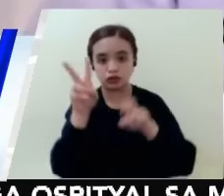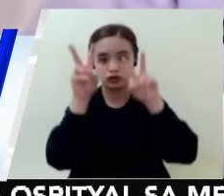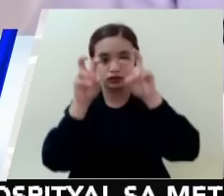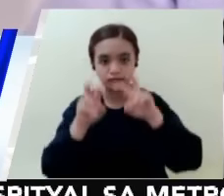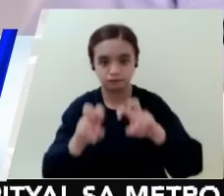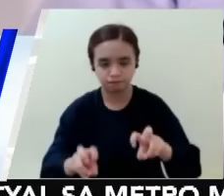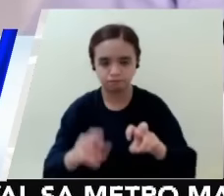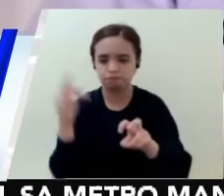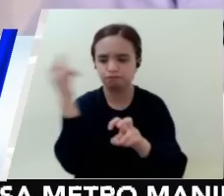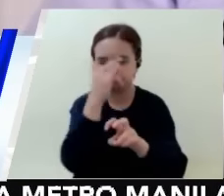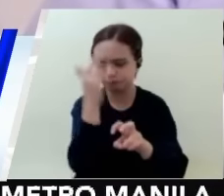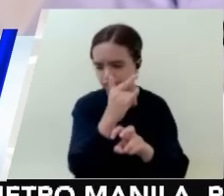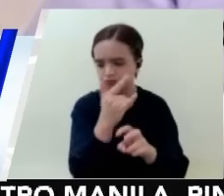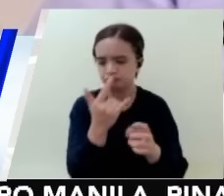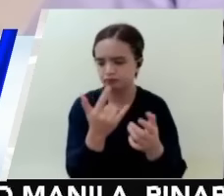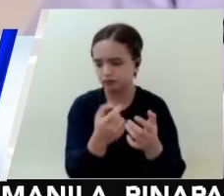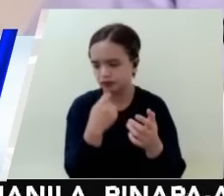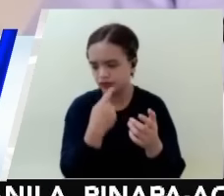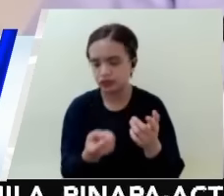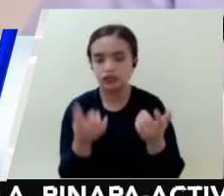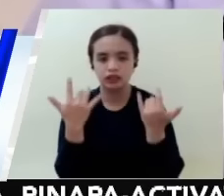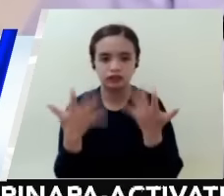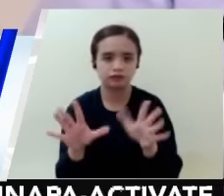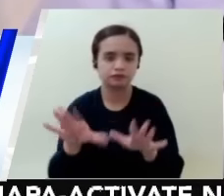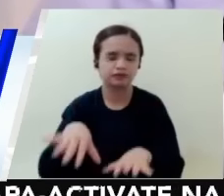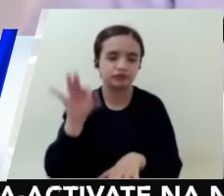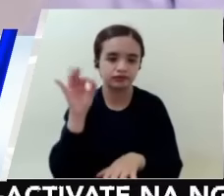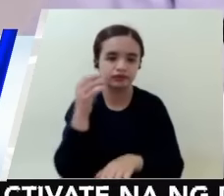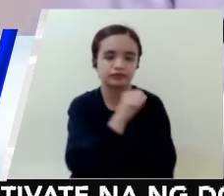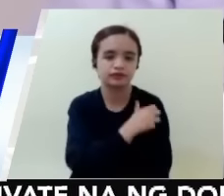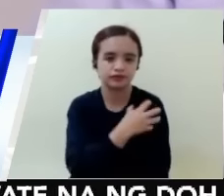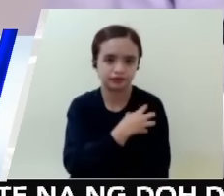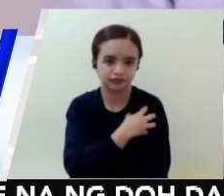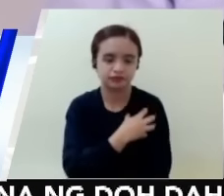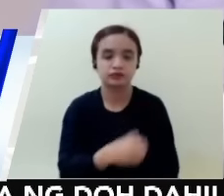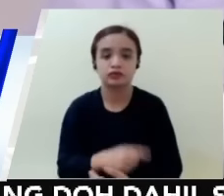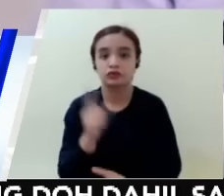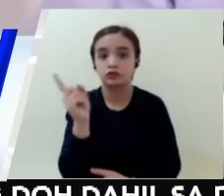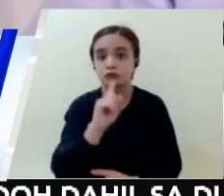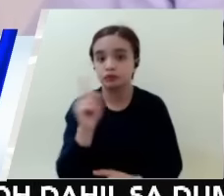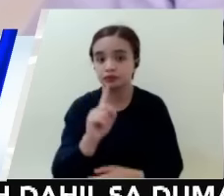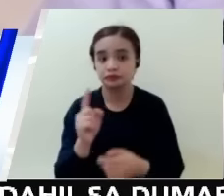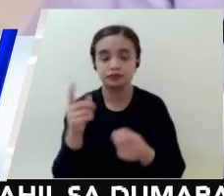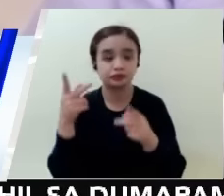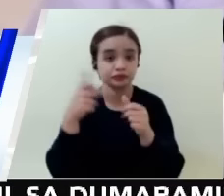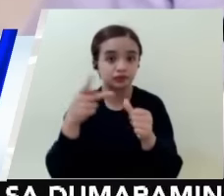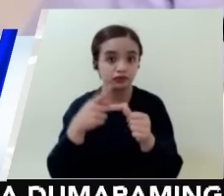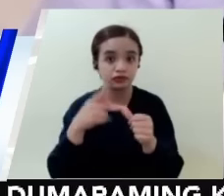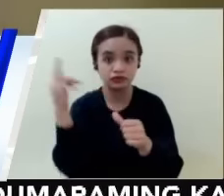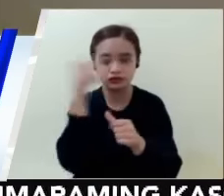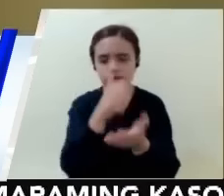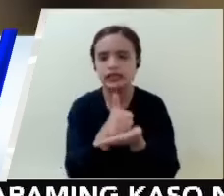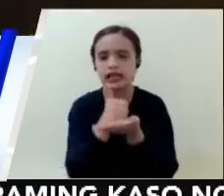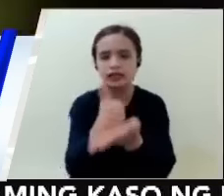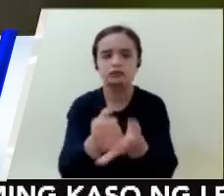recorders ng eroplano na na-recover ng mga otoridad. Prioridad ngayon ng airline na tumulong sa mga pamilya ng mga